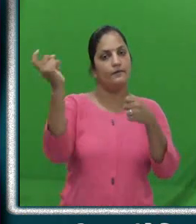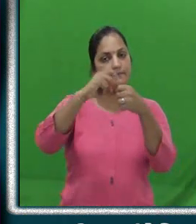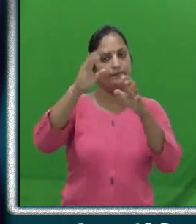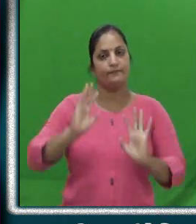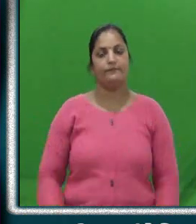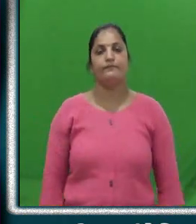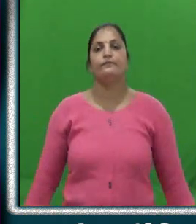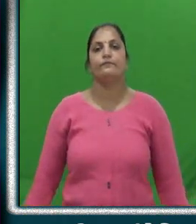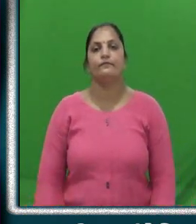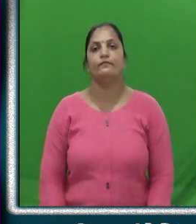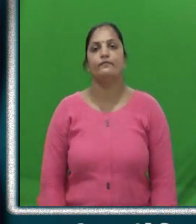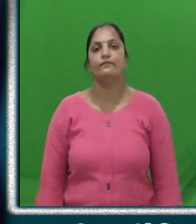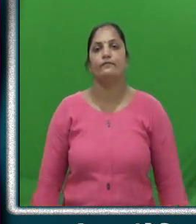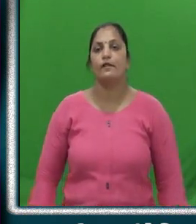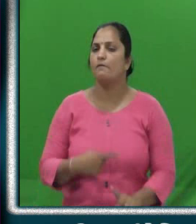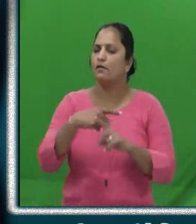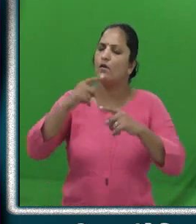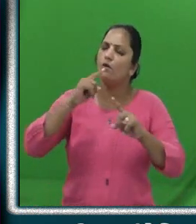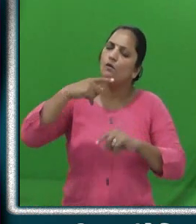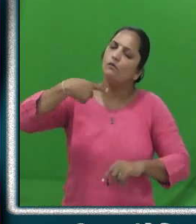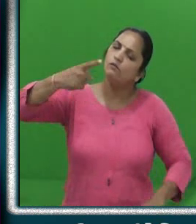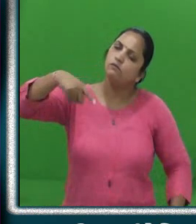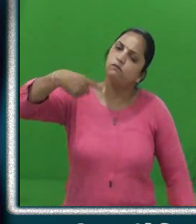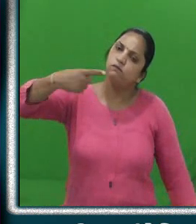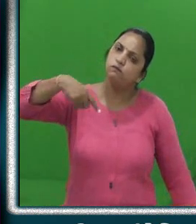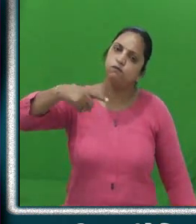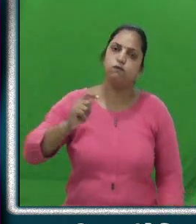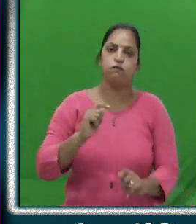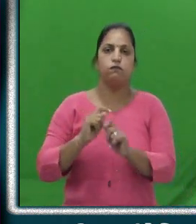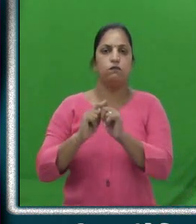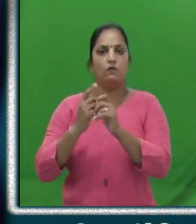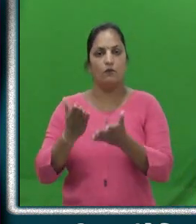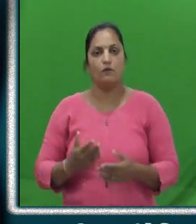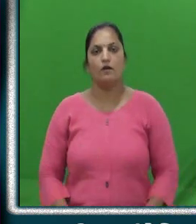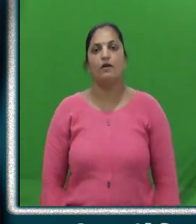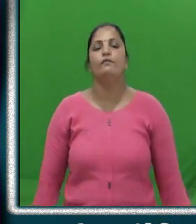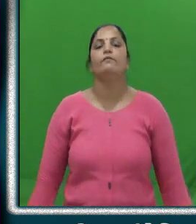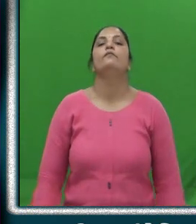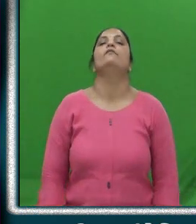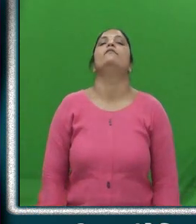એની સાથે જોડાયા હતા એન્ડ કન્ટિન્યુડ